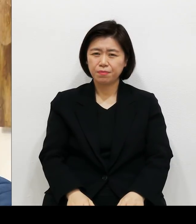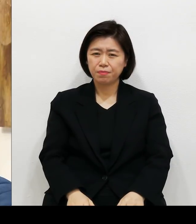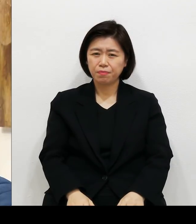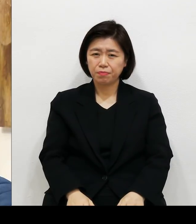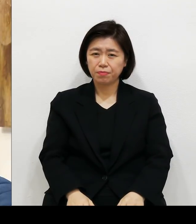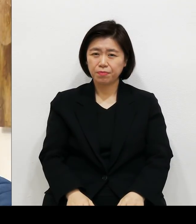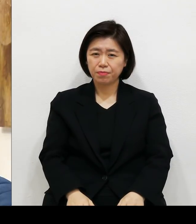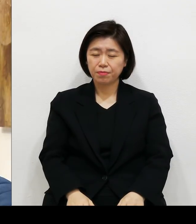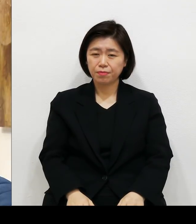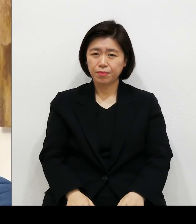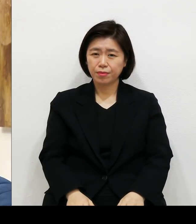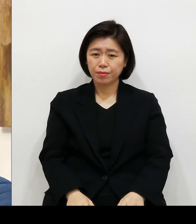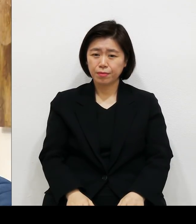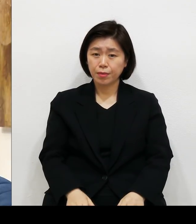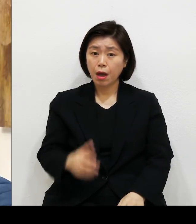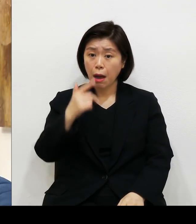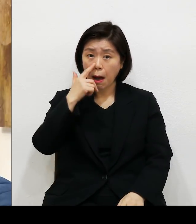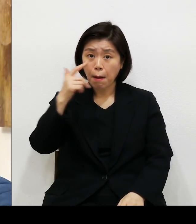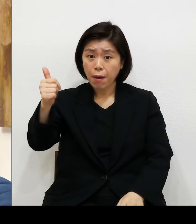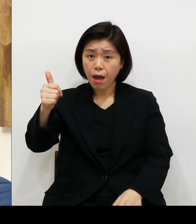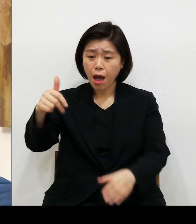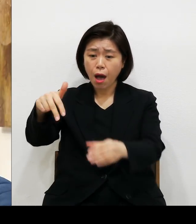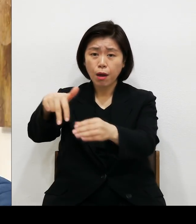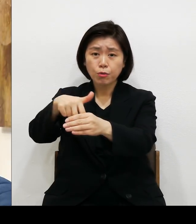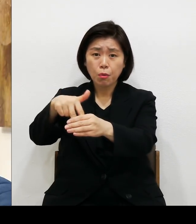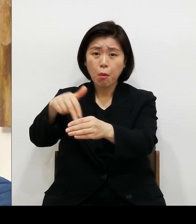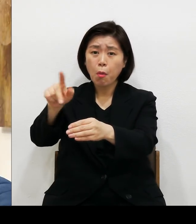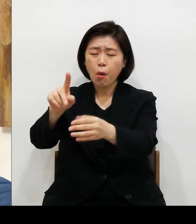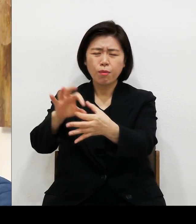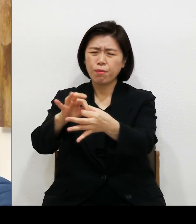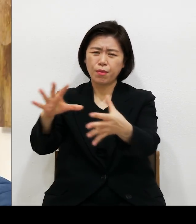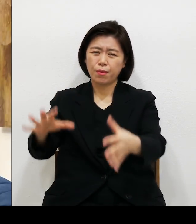뭐 그 아빠의 종교가 어떻게 됐든 간에